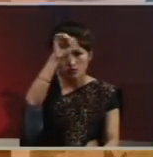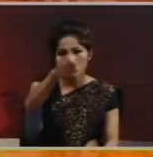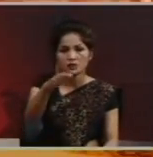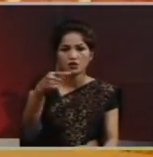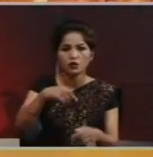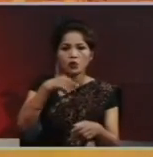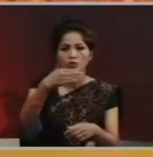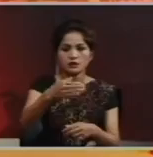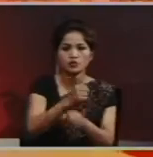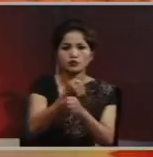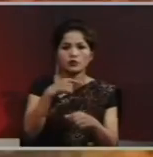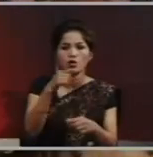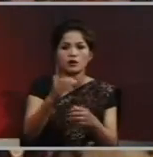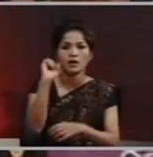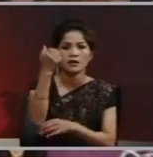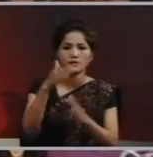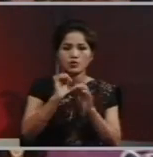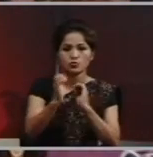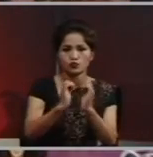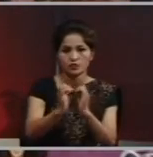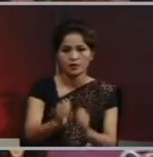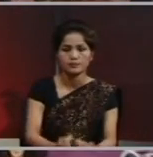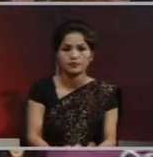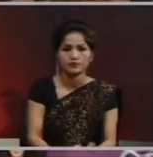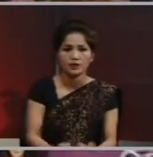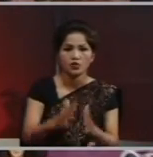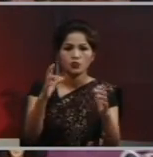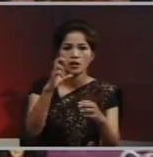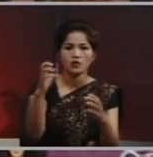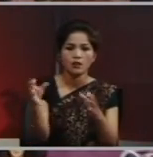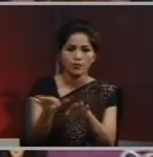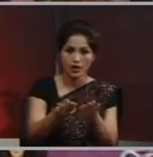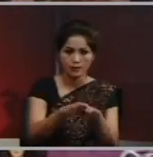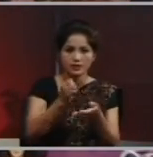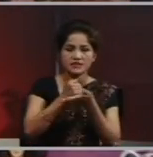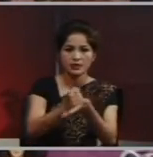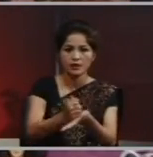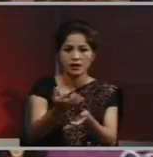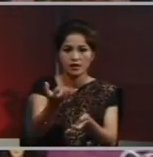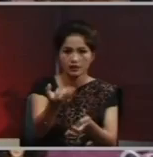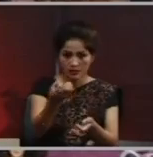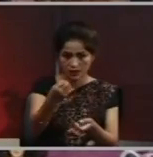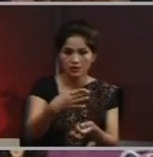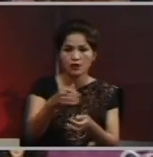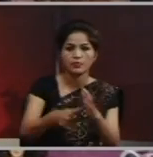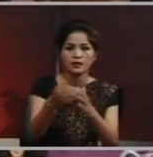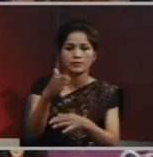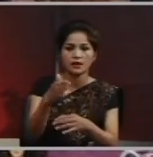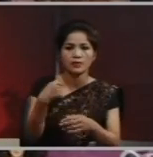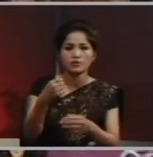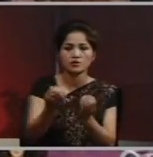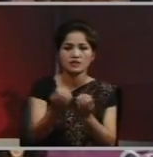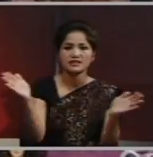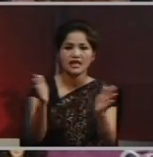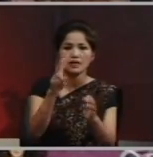जारी नहुँदासम्म जोखिम नलिन राष्ट्र ब्याङ्कको सुझाव। ठुला दल बराबरकै सेवा सुविधा दिन प्रधानमन्त्रीलाई संसदमा प्रतिनिधित्व